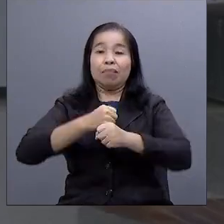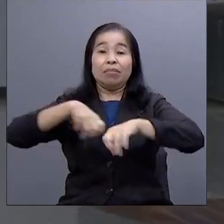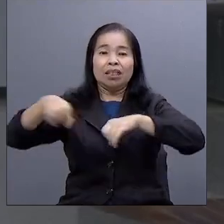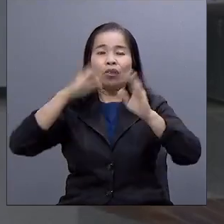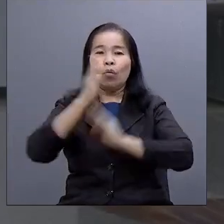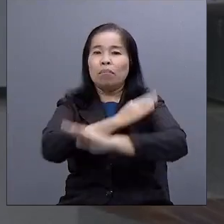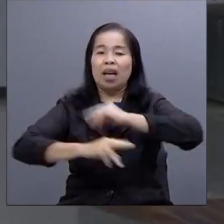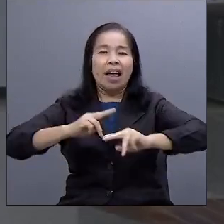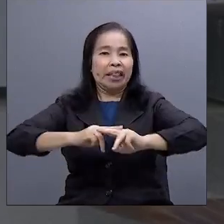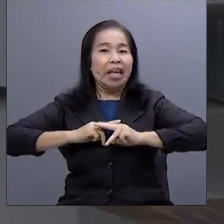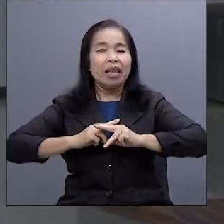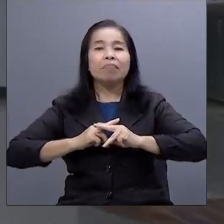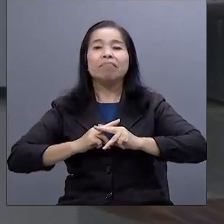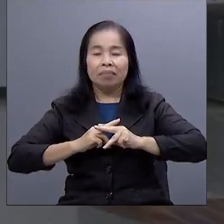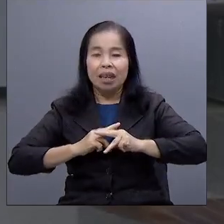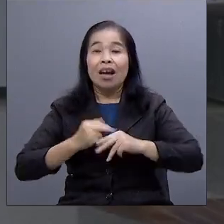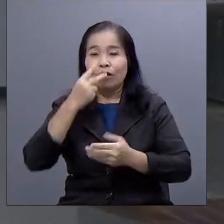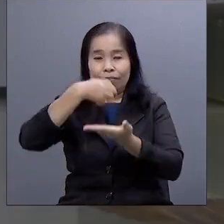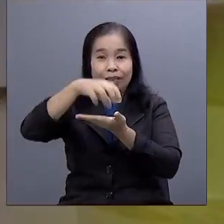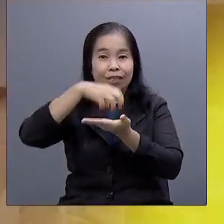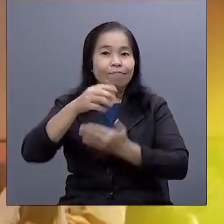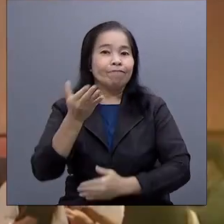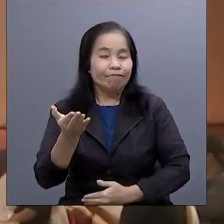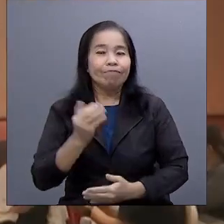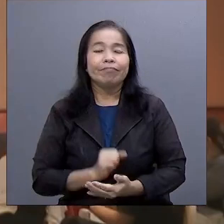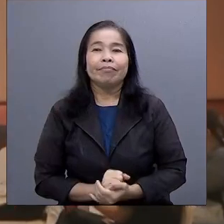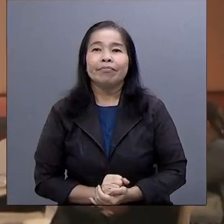วันนี้มีภาพมาฝากคุผู้ชมไปชมรมกันเลยค่ะ